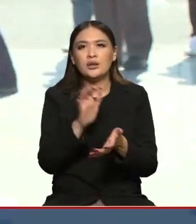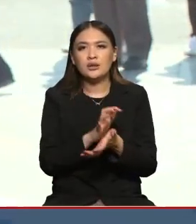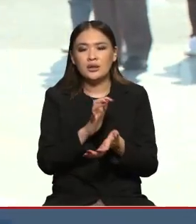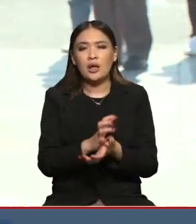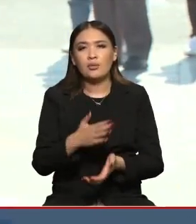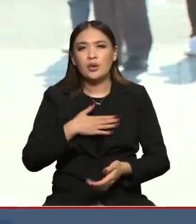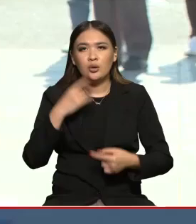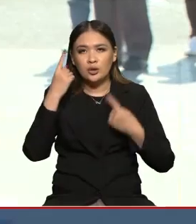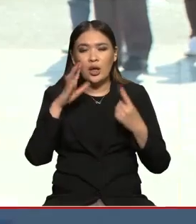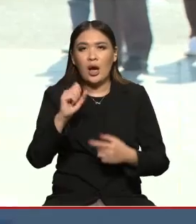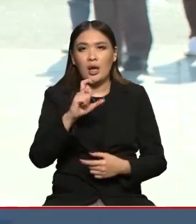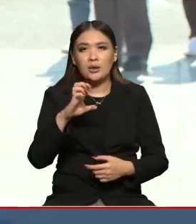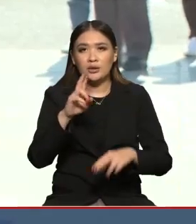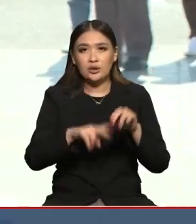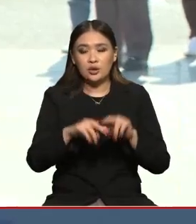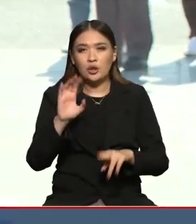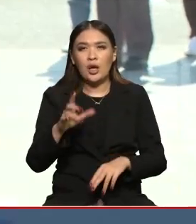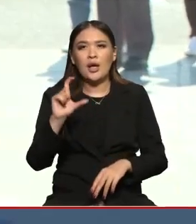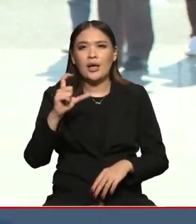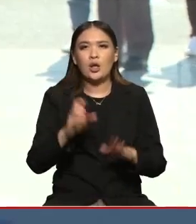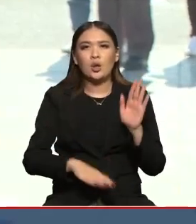Менің ойымша, АЭС құрылса, экология айтарлықтай